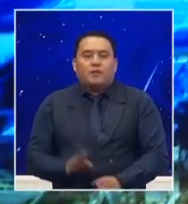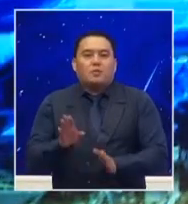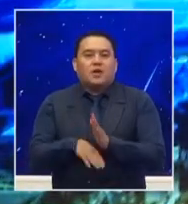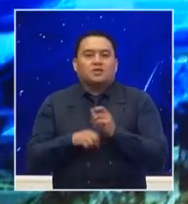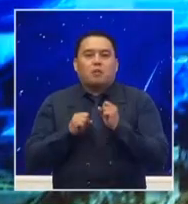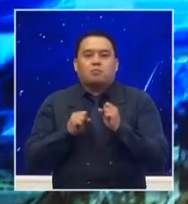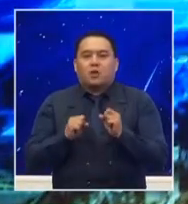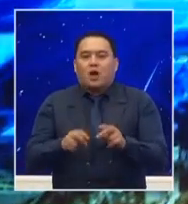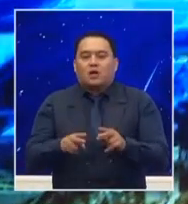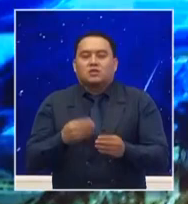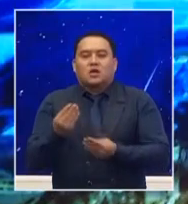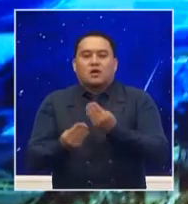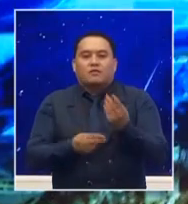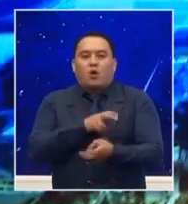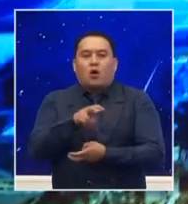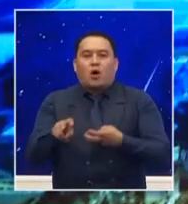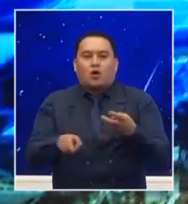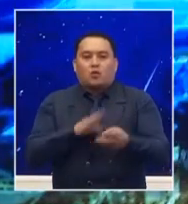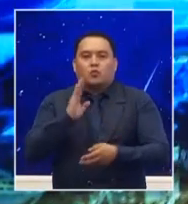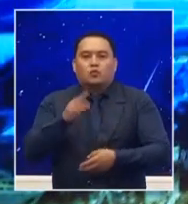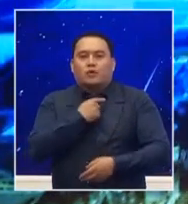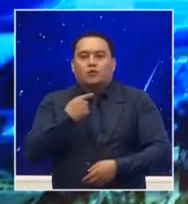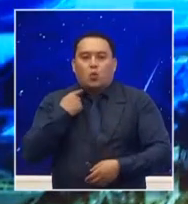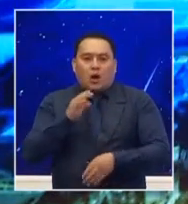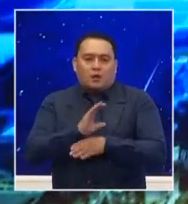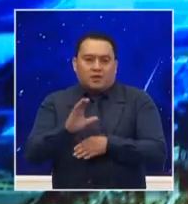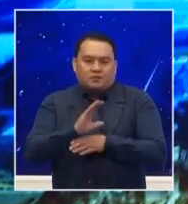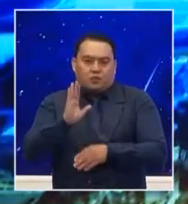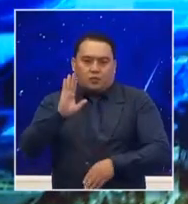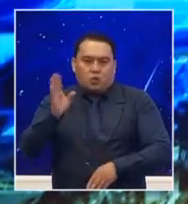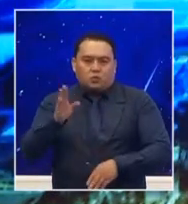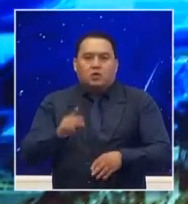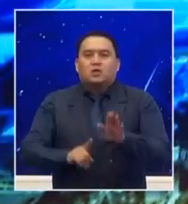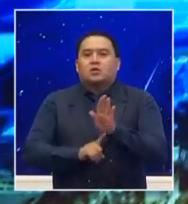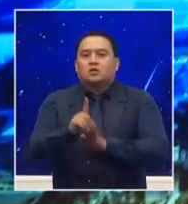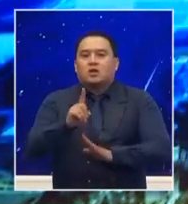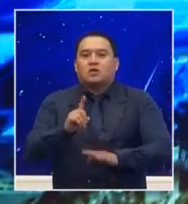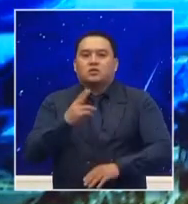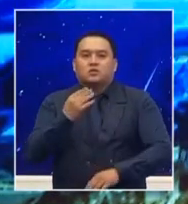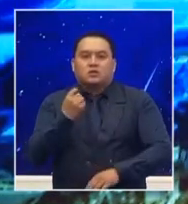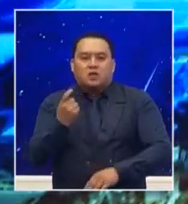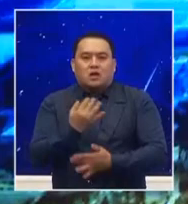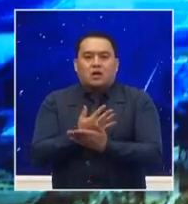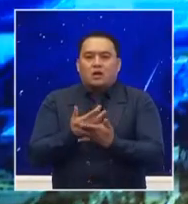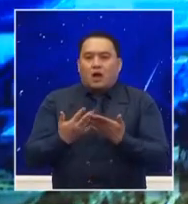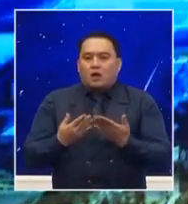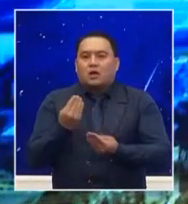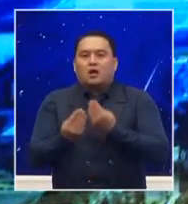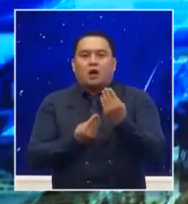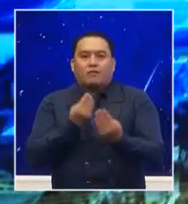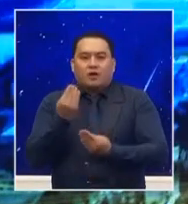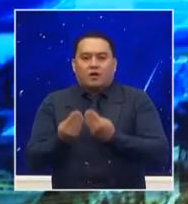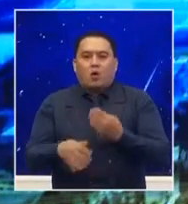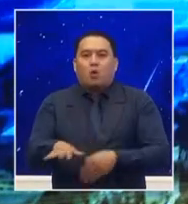Безопасные конструкции для детских площадок теперь будут производиться в Талдыкургане. Заработал цех по выпуску различных видов игровых